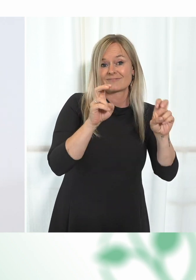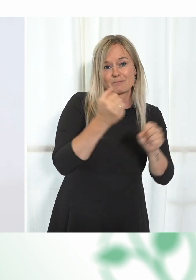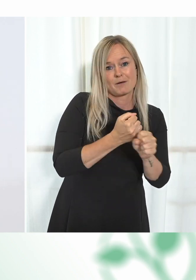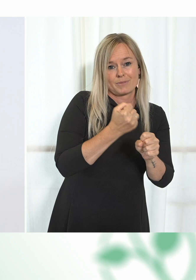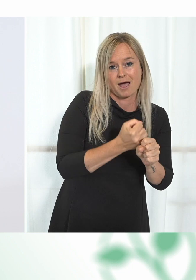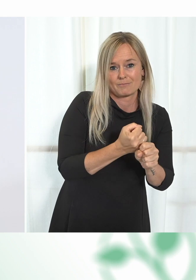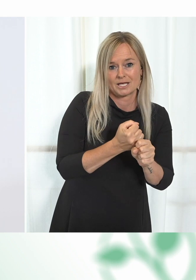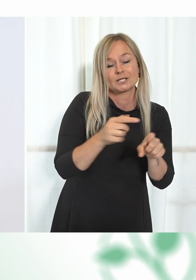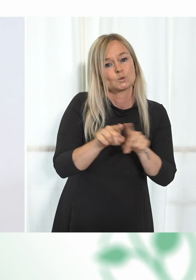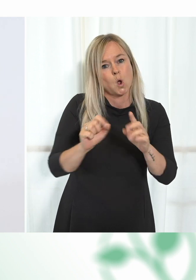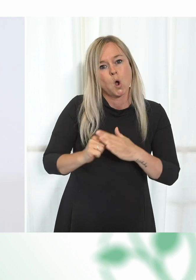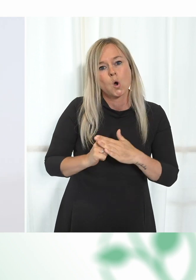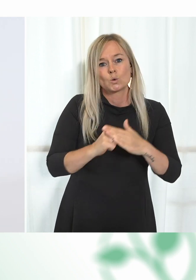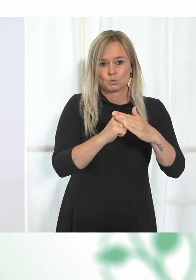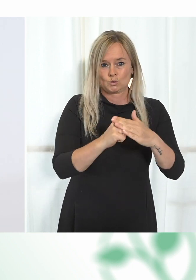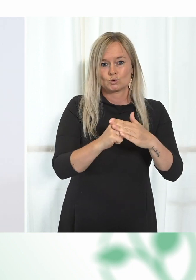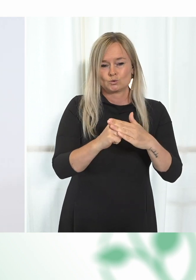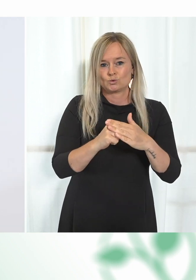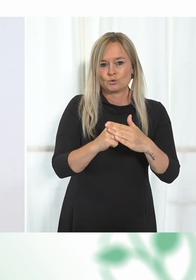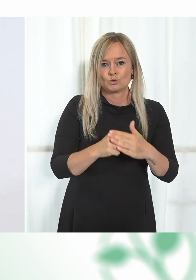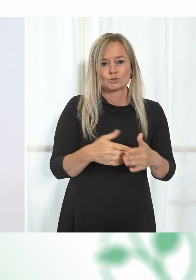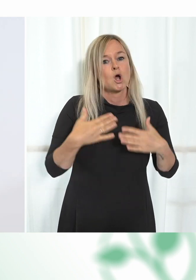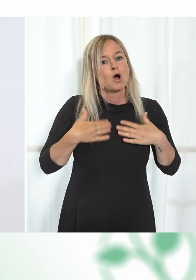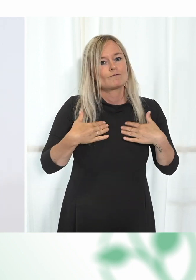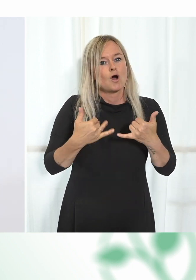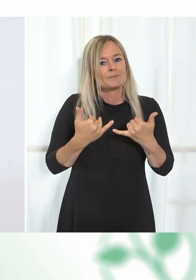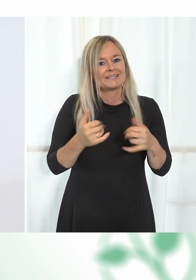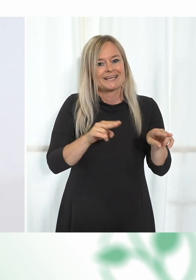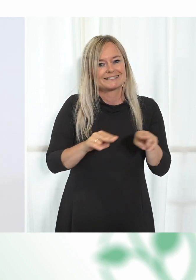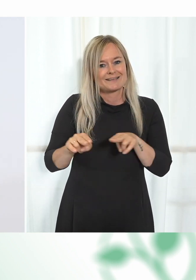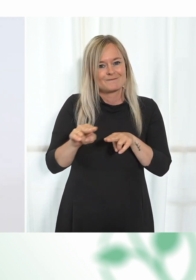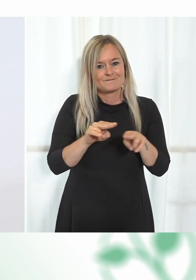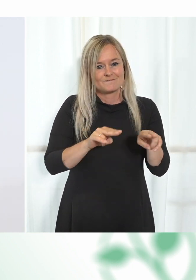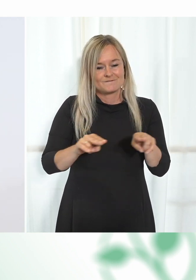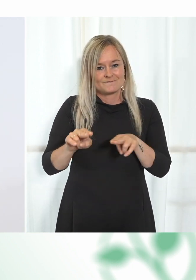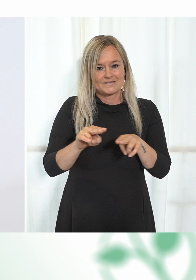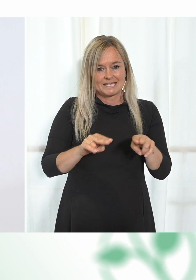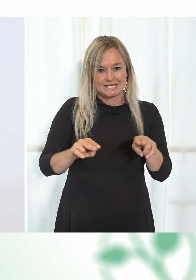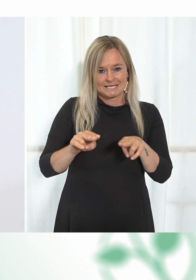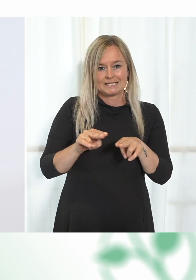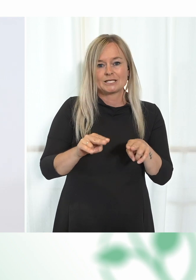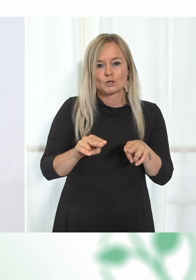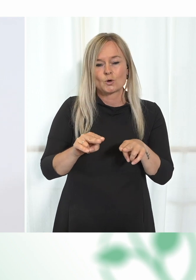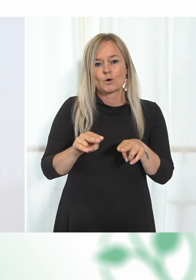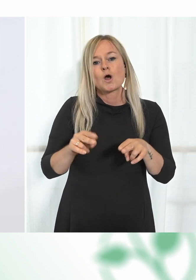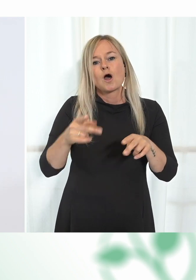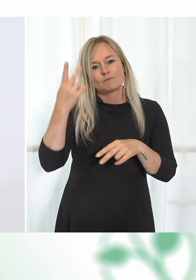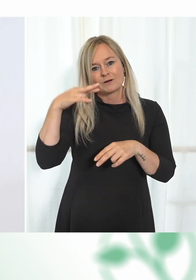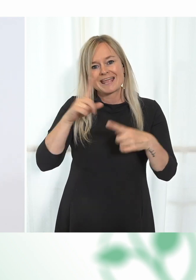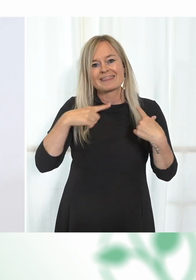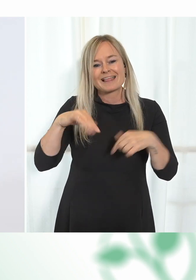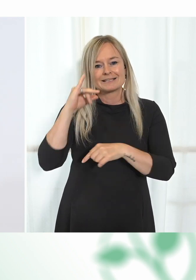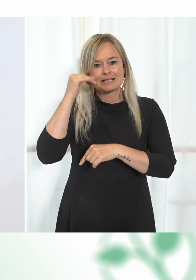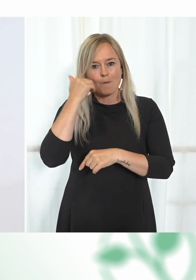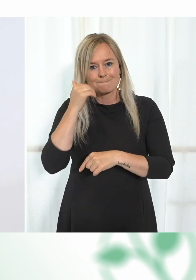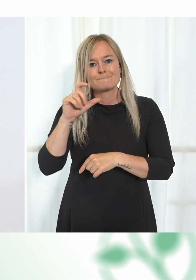auch unterstützend ist. Und wir freuen uns, dass wir nun eine Videobotschaft von Landeshauptmann Stelzer haben, die wir Ihnen jetzt